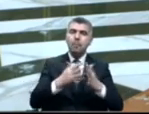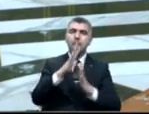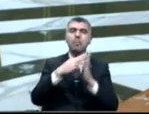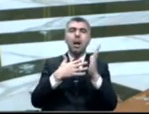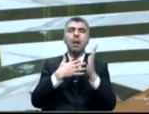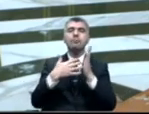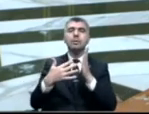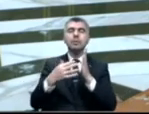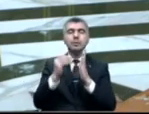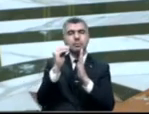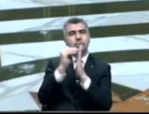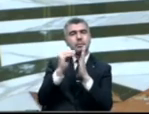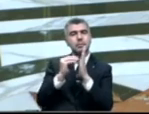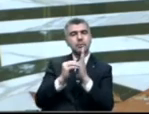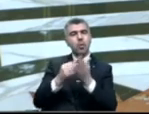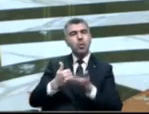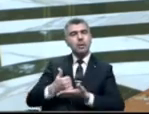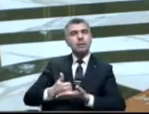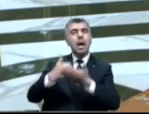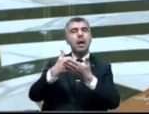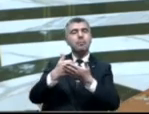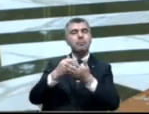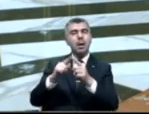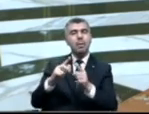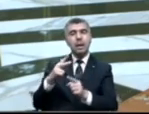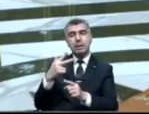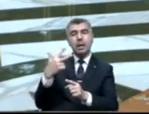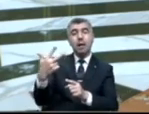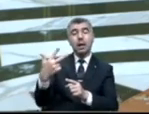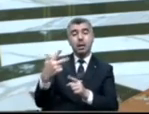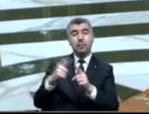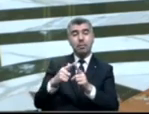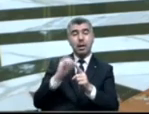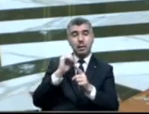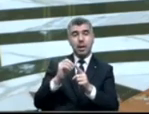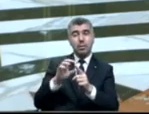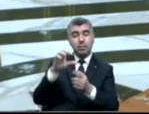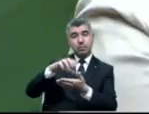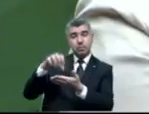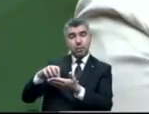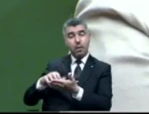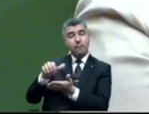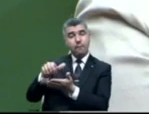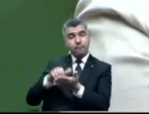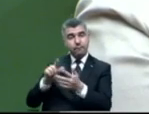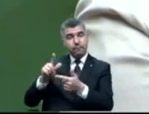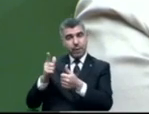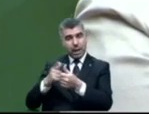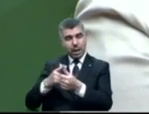للقطاع، ودعم الأعمال الاجتماعية. عندنا ثلاثة ديال المؤسسات ديال الأعمال الاجتماعية، وحدة في الفلاحة